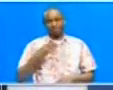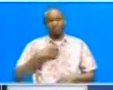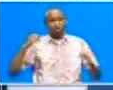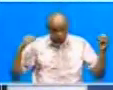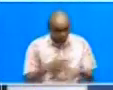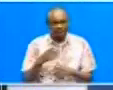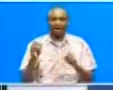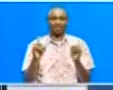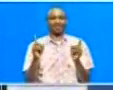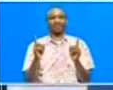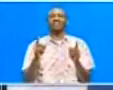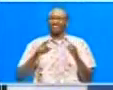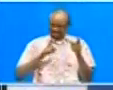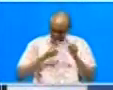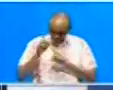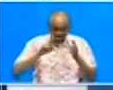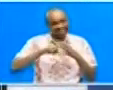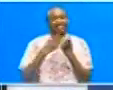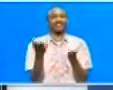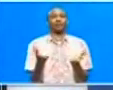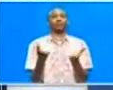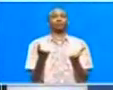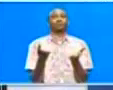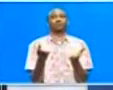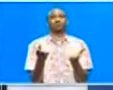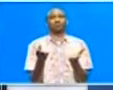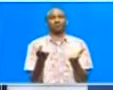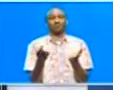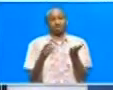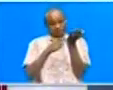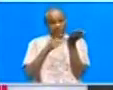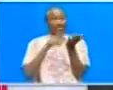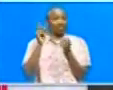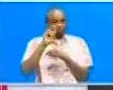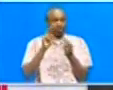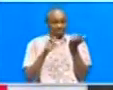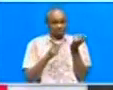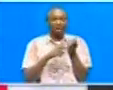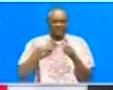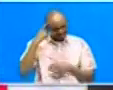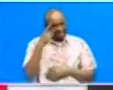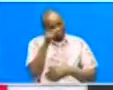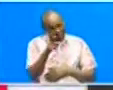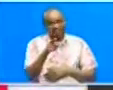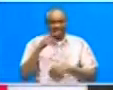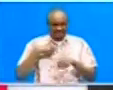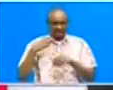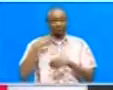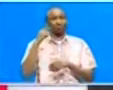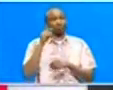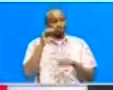nimeshtukia the presenter. Yani, safari imeanza. Yani, safari ndio imeanza. Na najua itakuwa changamoto kufanya kitu kizuri kwenye macho na